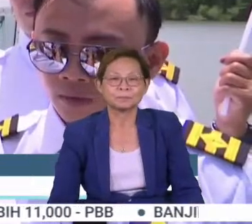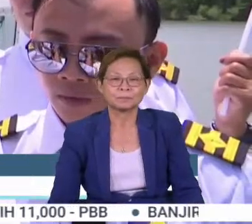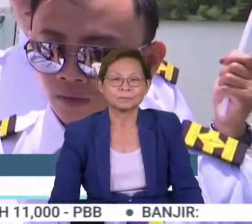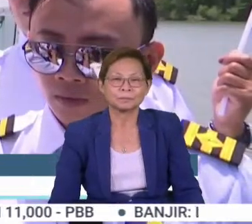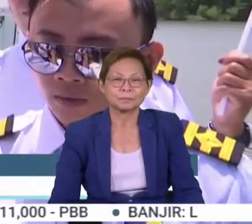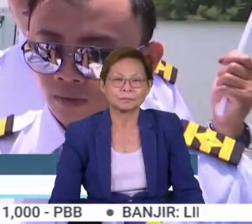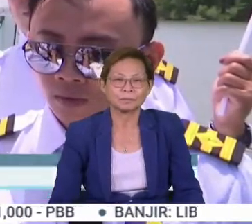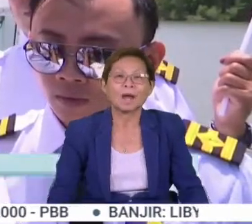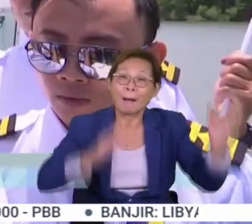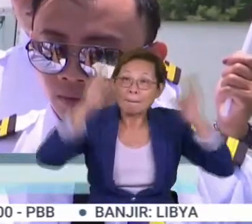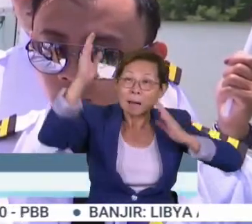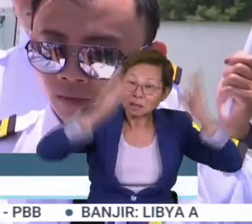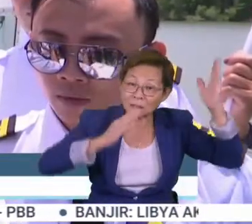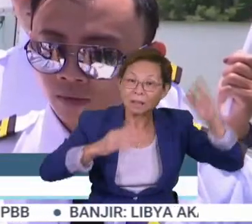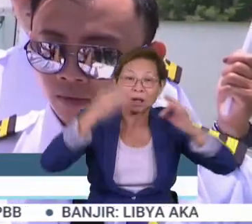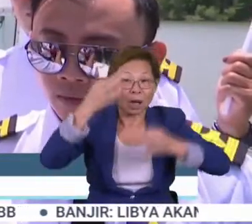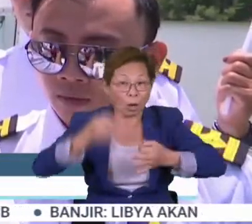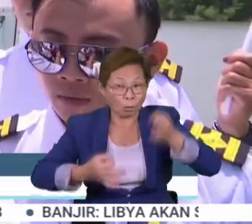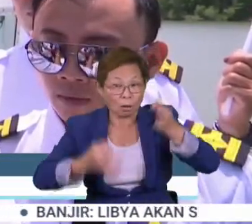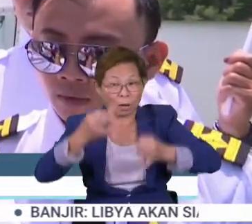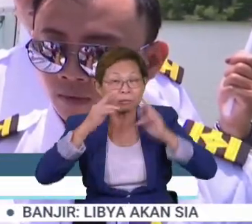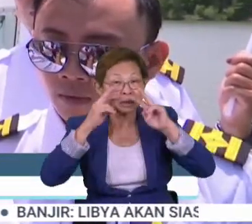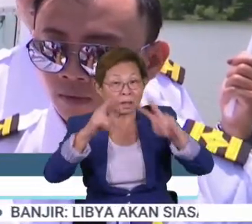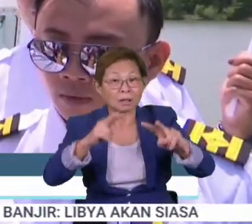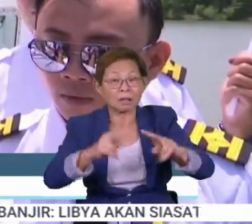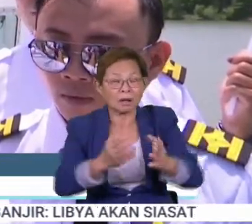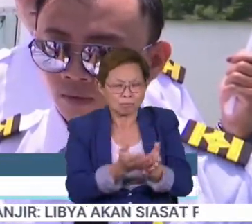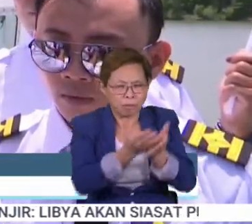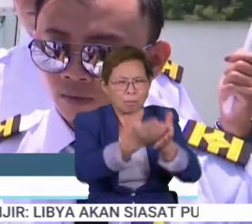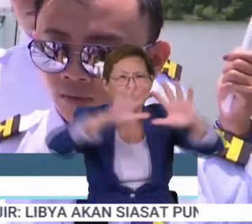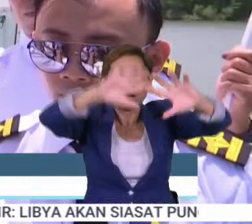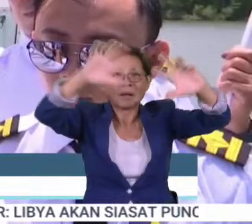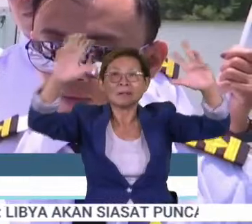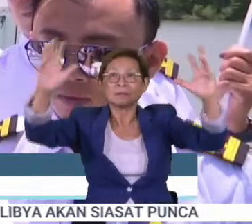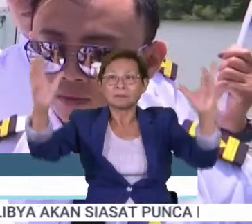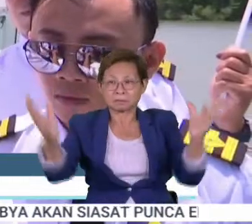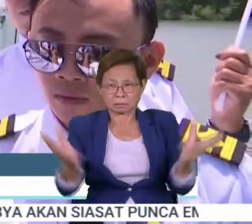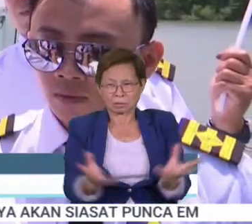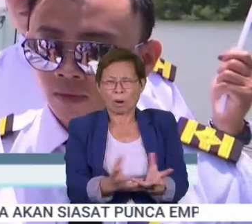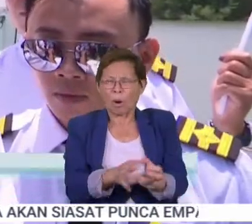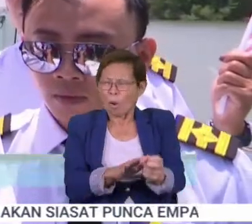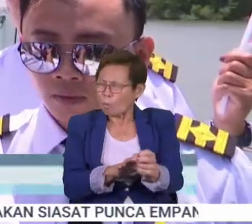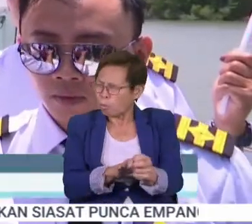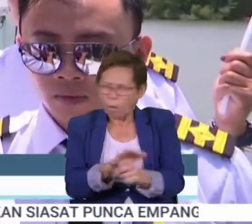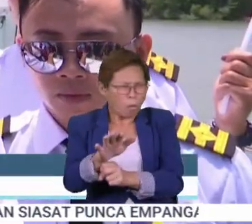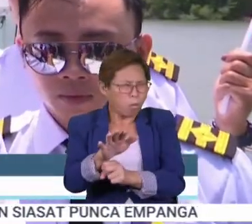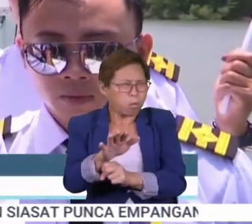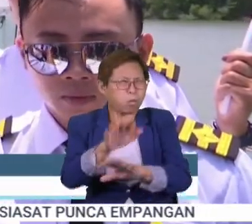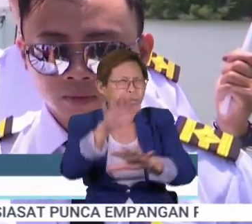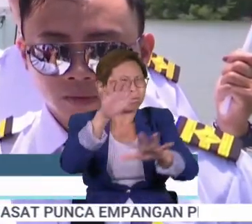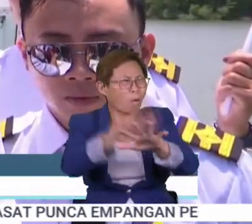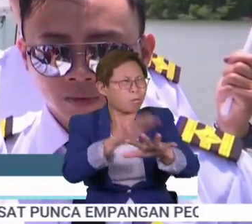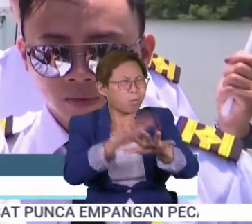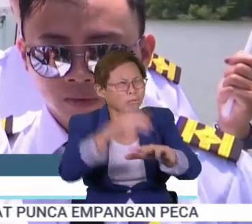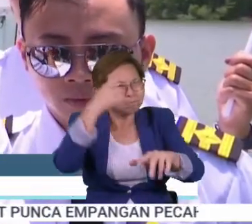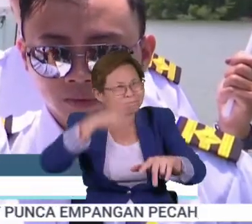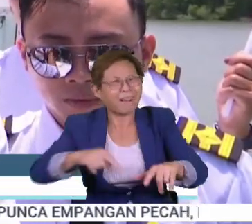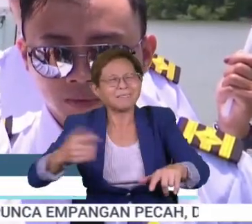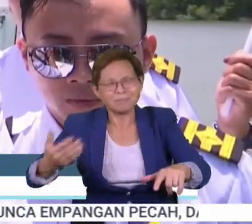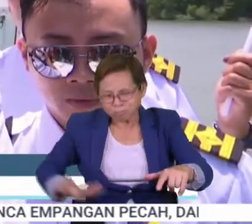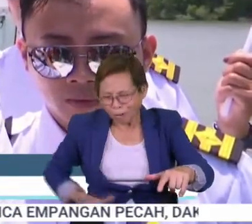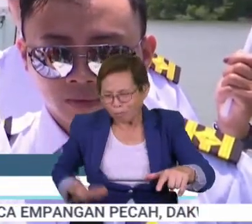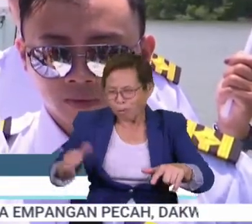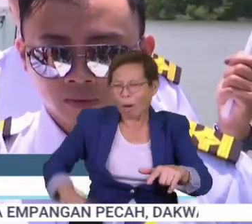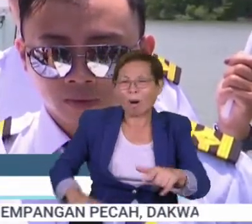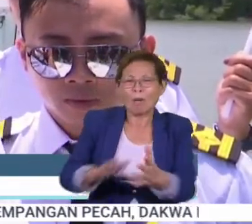Bukan hanya di Malaysia. Kalau anda lihat perkapalan di international, contoh kata kita, dia penuh dengan orang Thailand, orang Myanmar. Dia